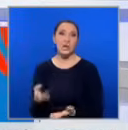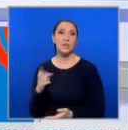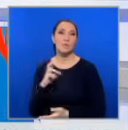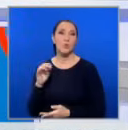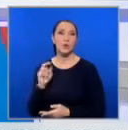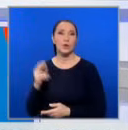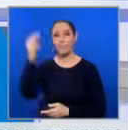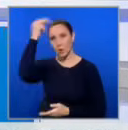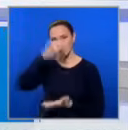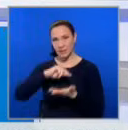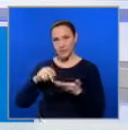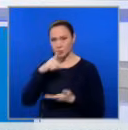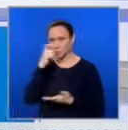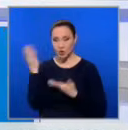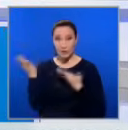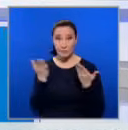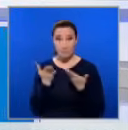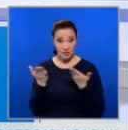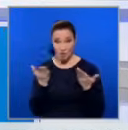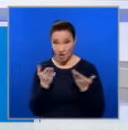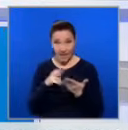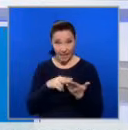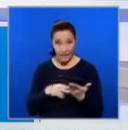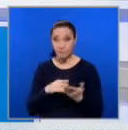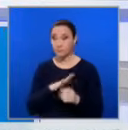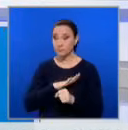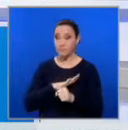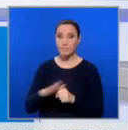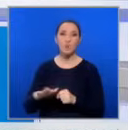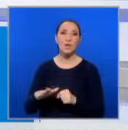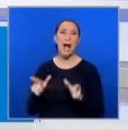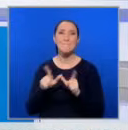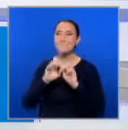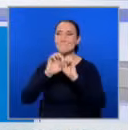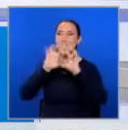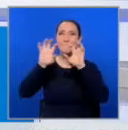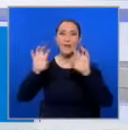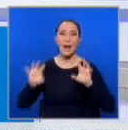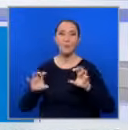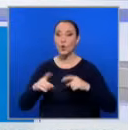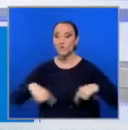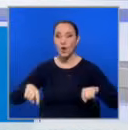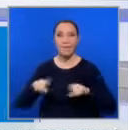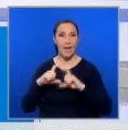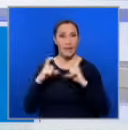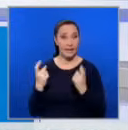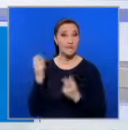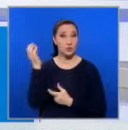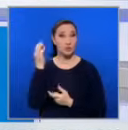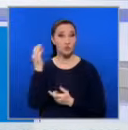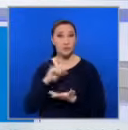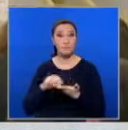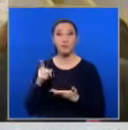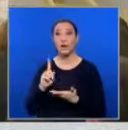Стотици читатели препълниха мраморното фоайе на НДК, за да чуят техните размисли за писането и онова, което днес вълнува